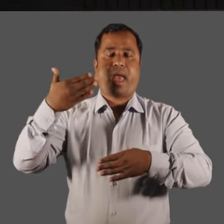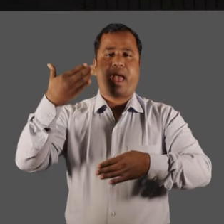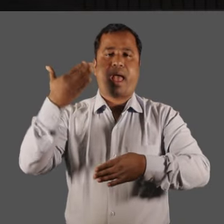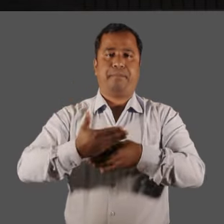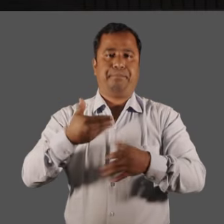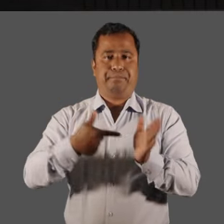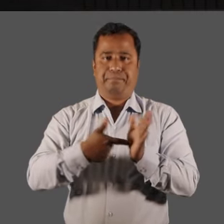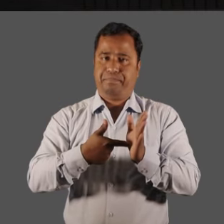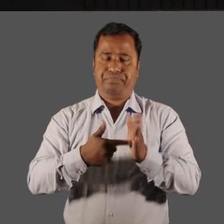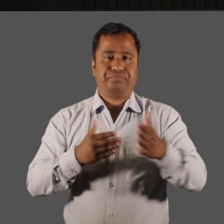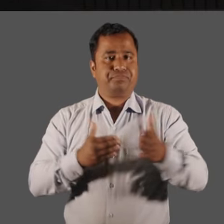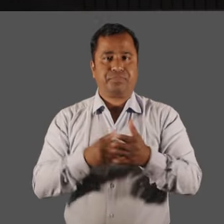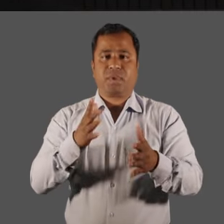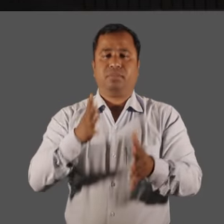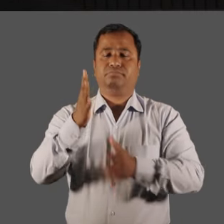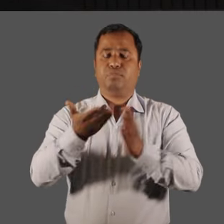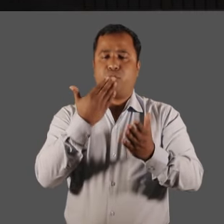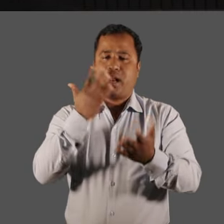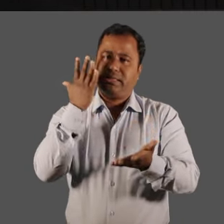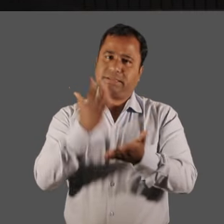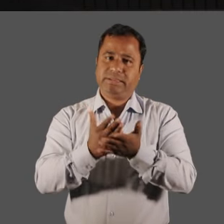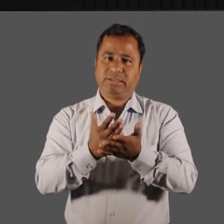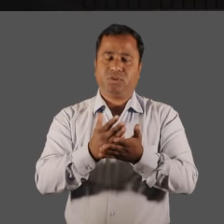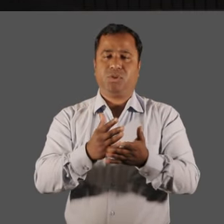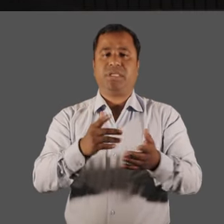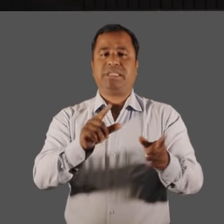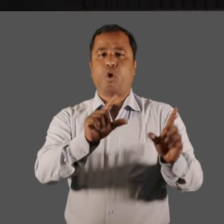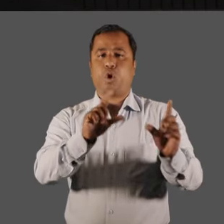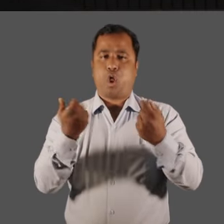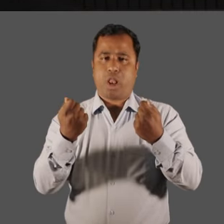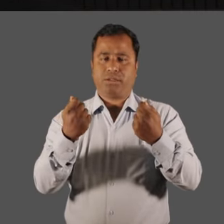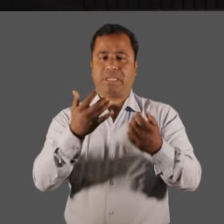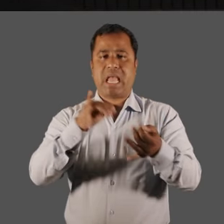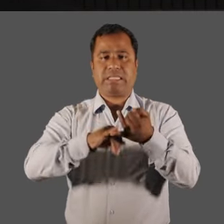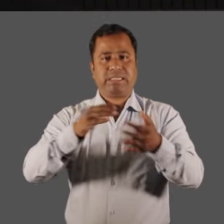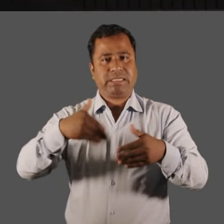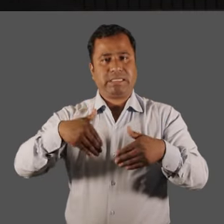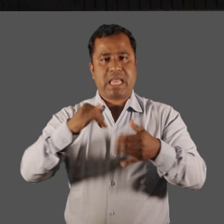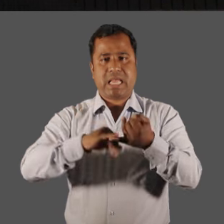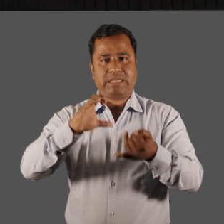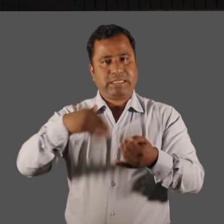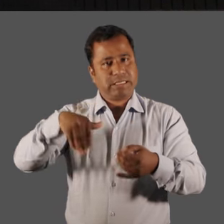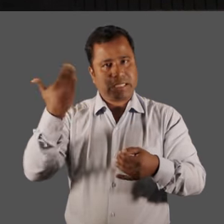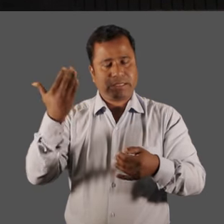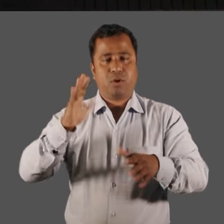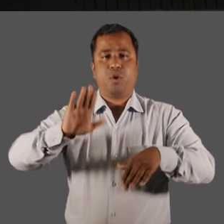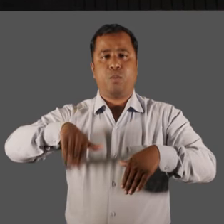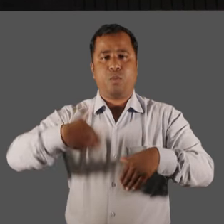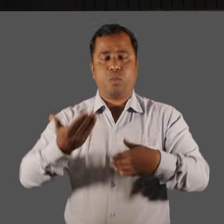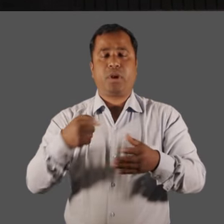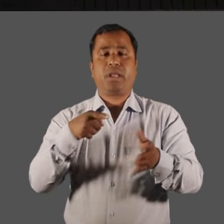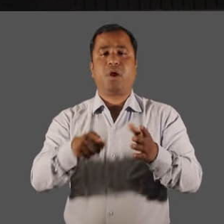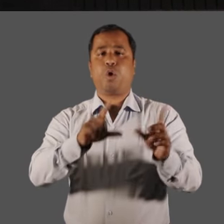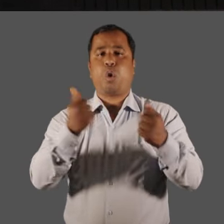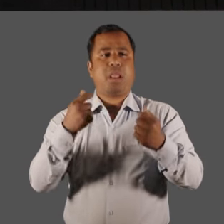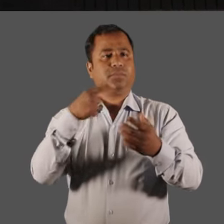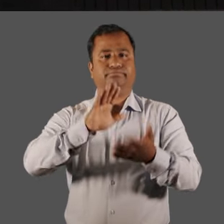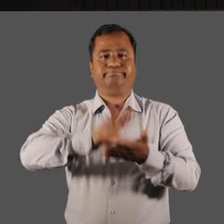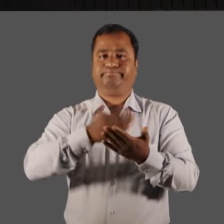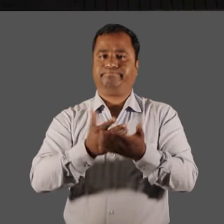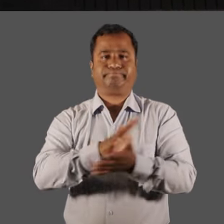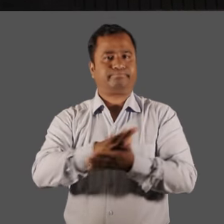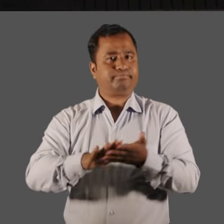গ্যাপ নিয়েই তারা হয়তো বা উচ্চ মাধ্যমিকে যাচ্ছেন, এবং কলেজে তো আরো সুযোগ নেই। স্কুল তো তাও স্পেশাল স্কুল আছে আমাদের দেশে, সেখানে